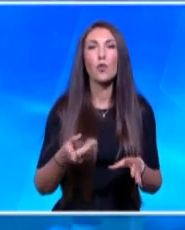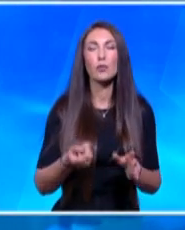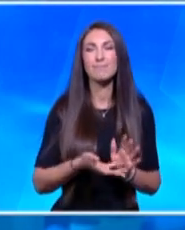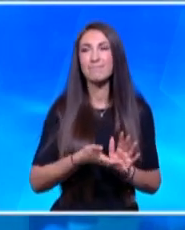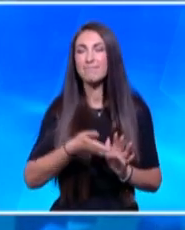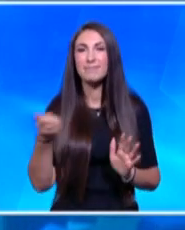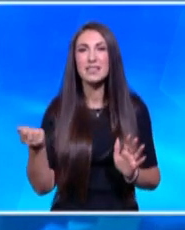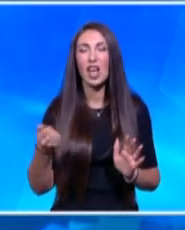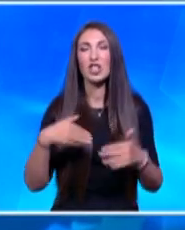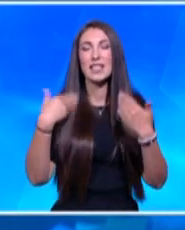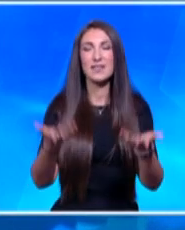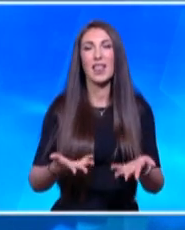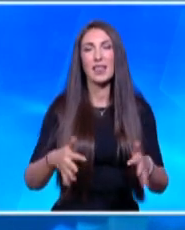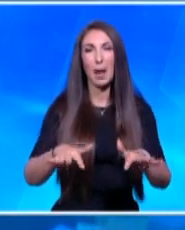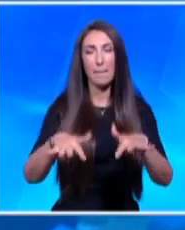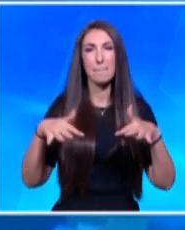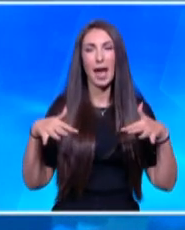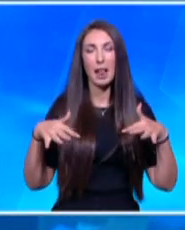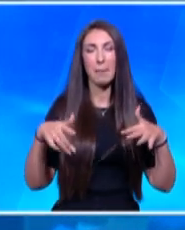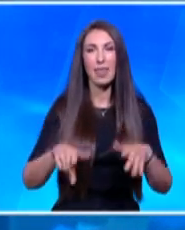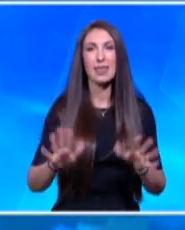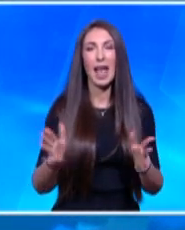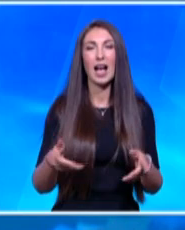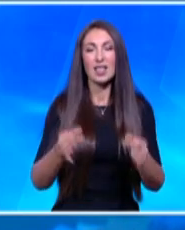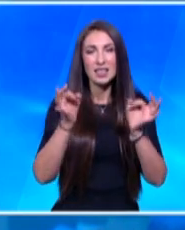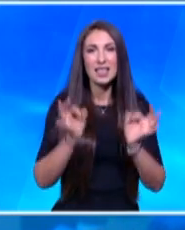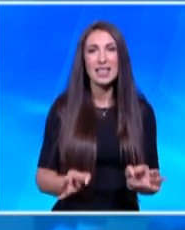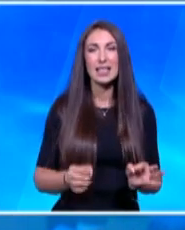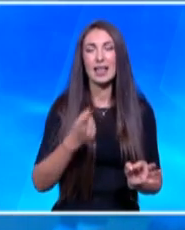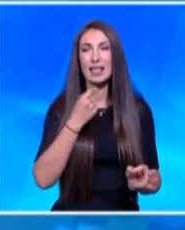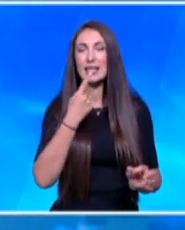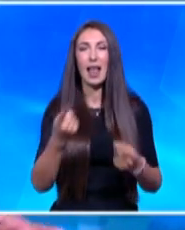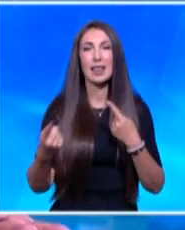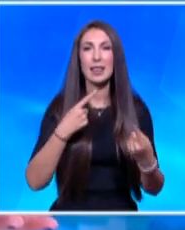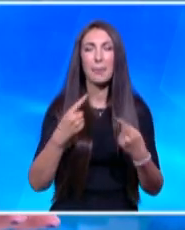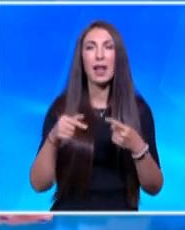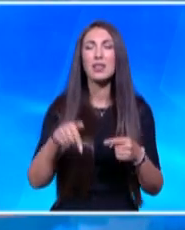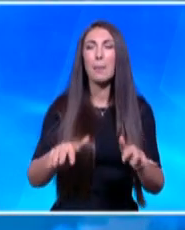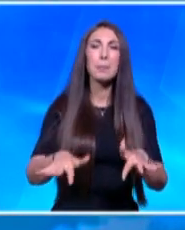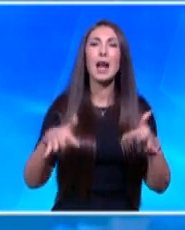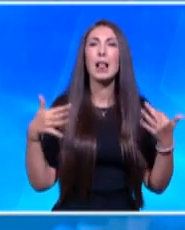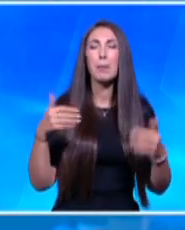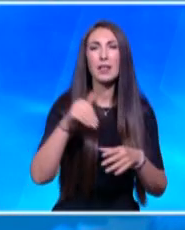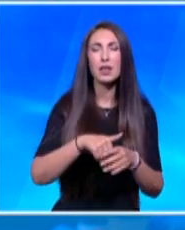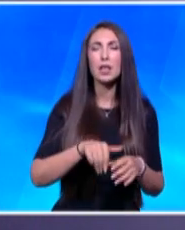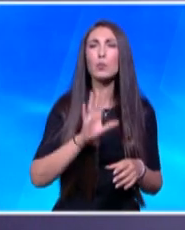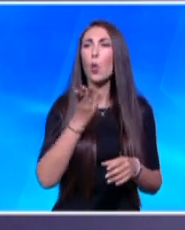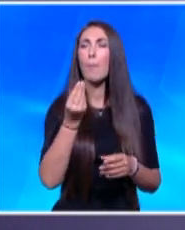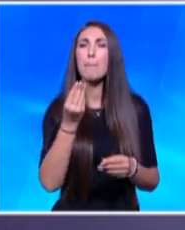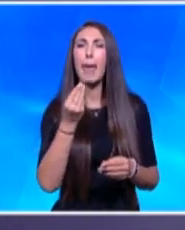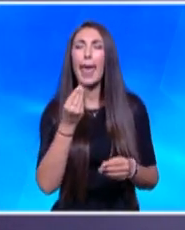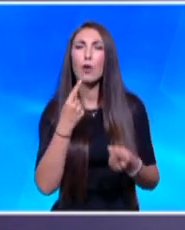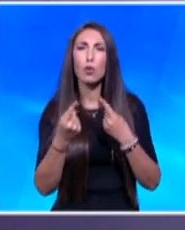изважда извън парламента някакси същината на дебат. В парламента виждаме, че са много по-меки,